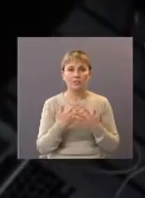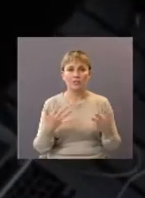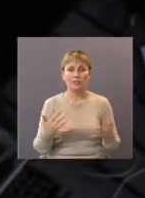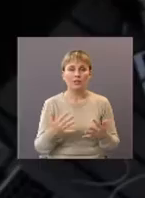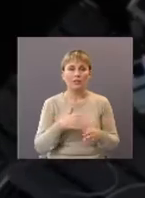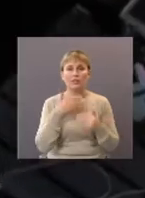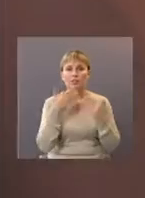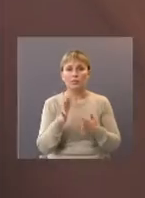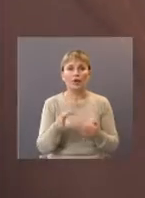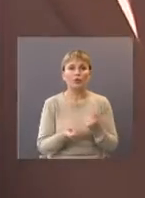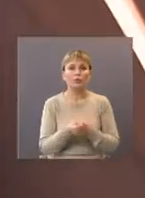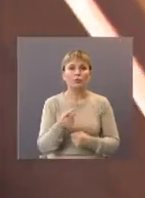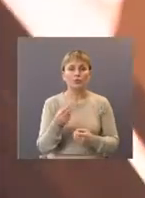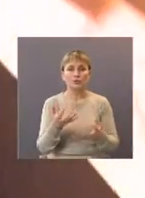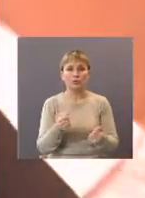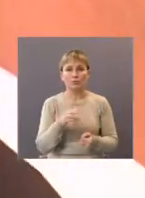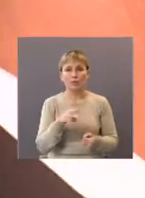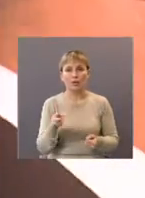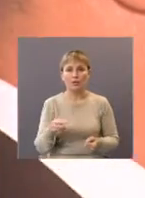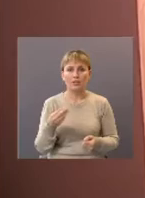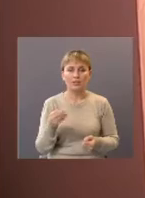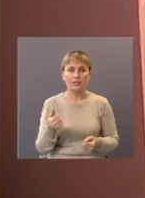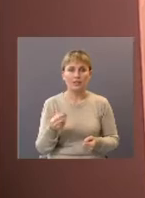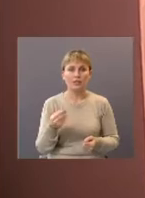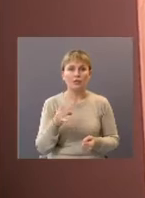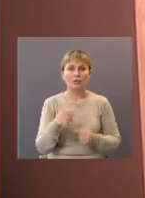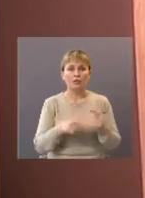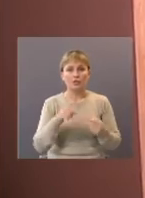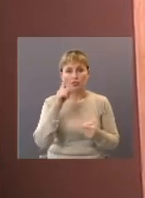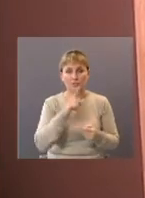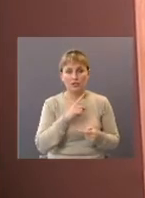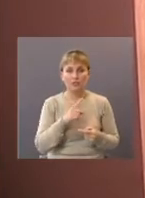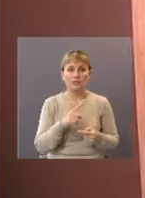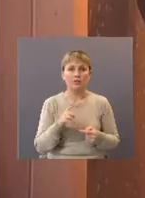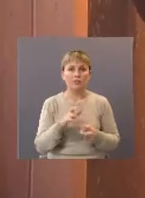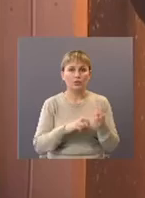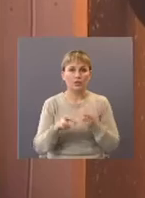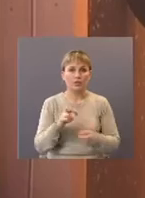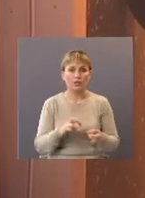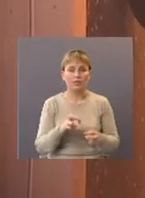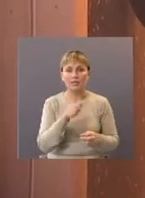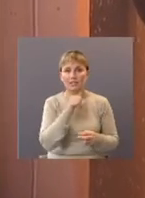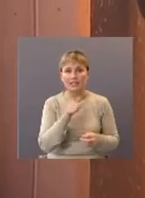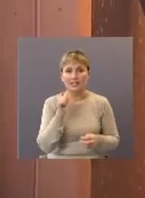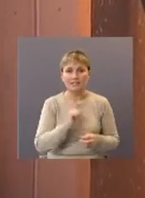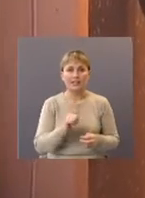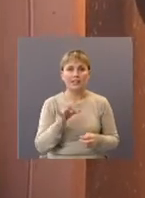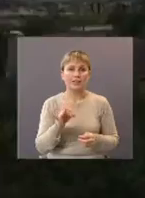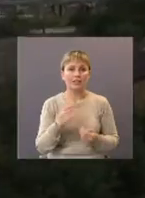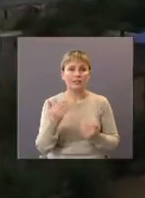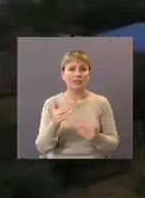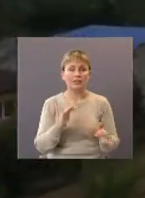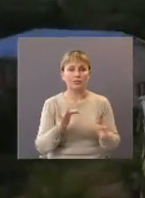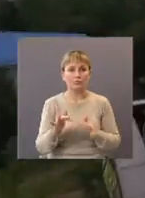не спрашивают, откуда они берут миллионные капиталы. Но уже через месяц фискалы примутся разыскивать теневые активы. И тогда с их